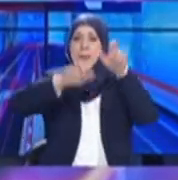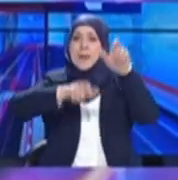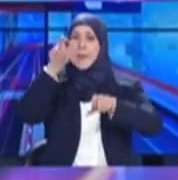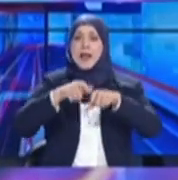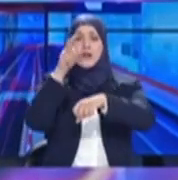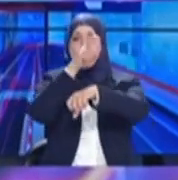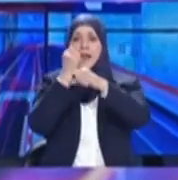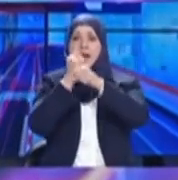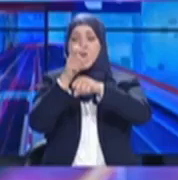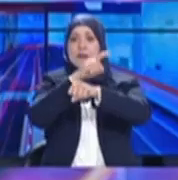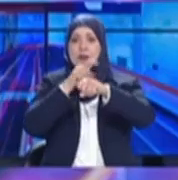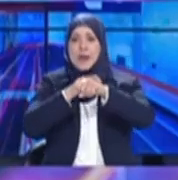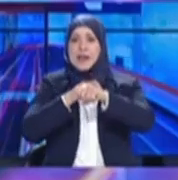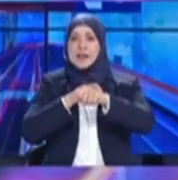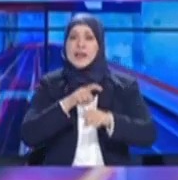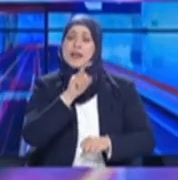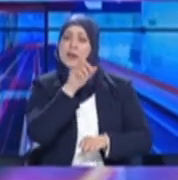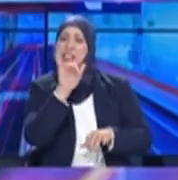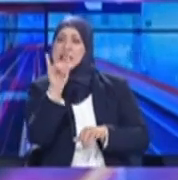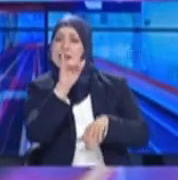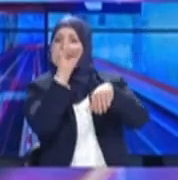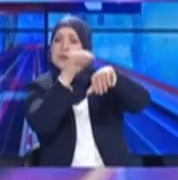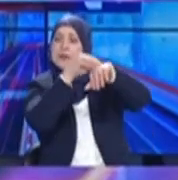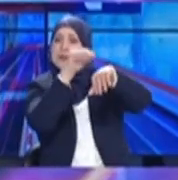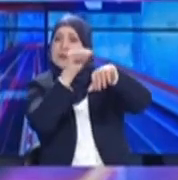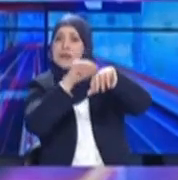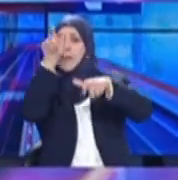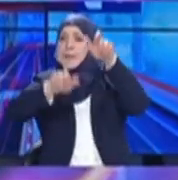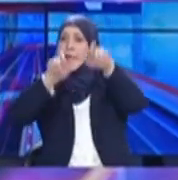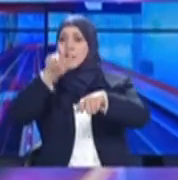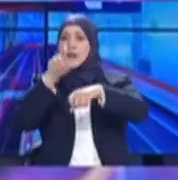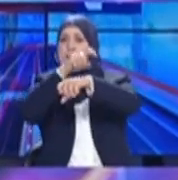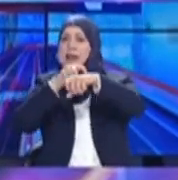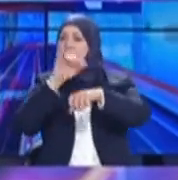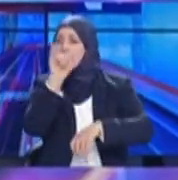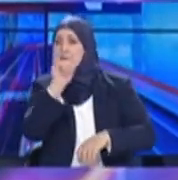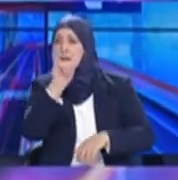اهم هل هناك من اليوم وعيهم يعمل الحاله النفسيه اليوم